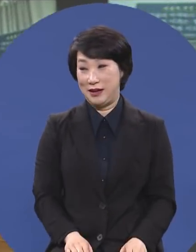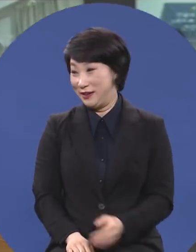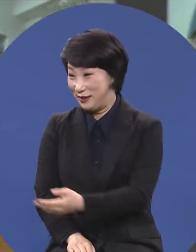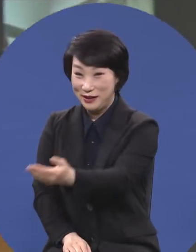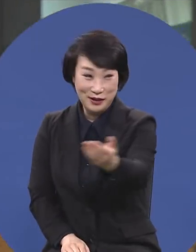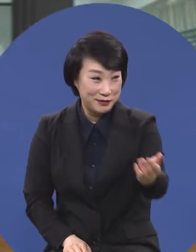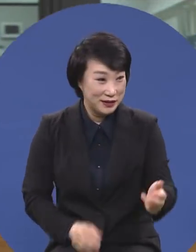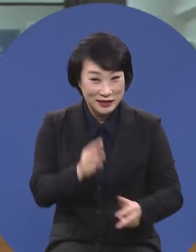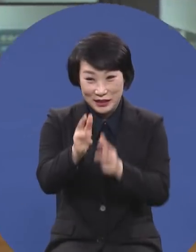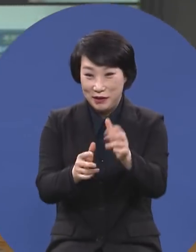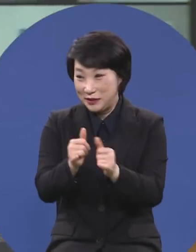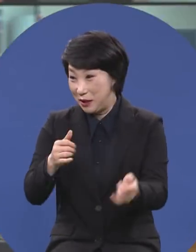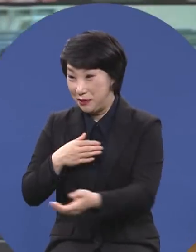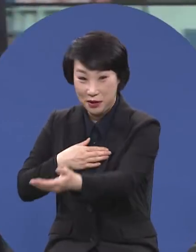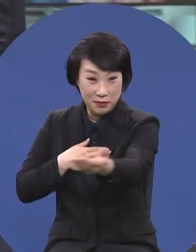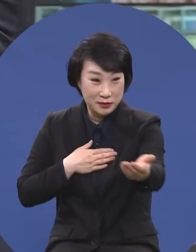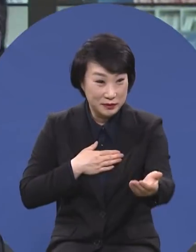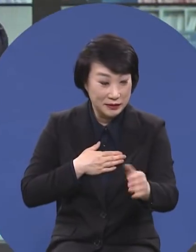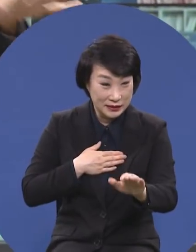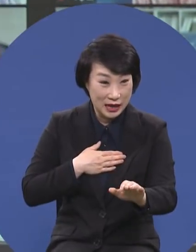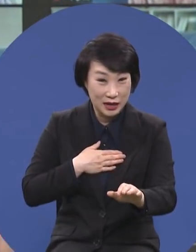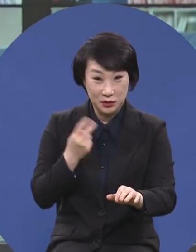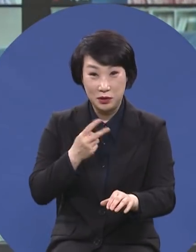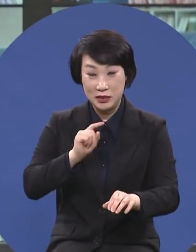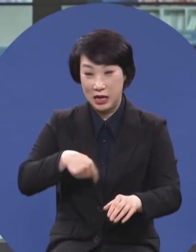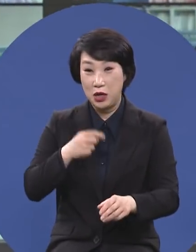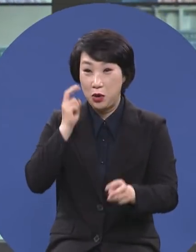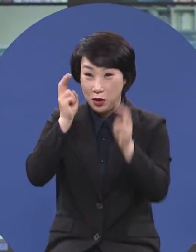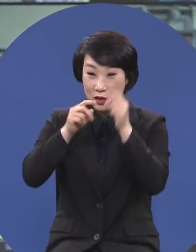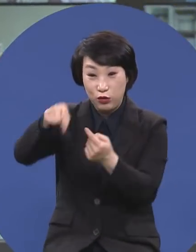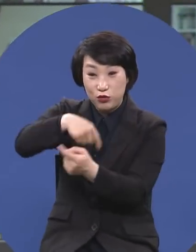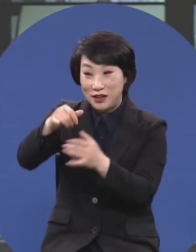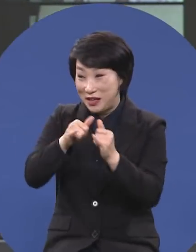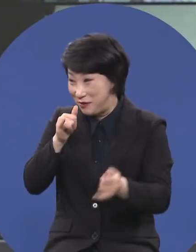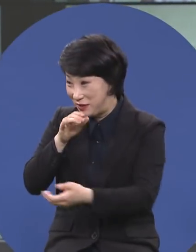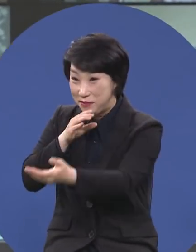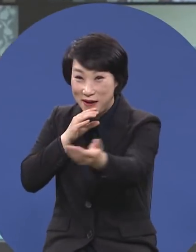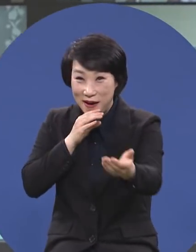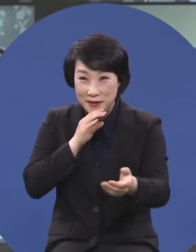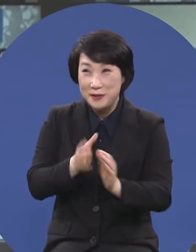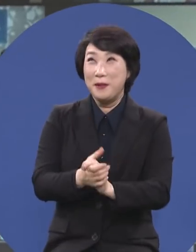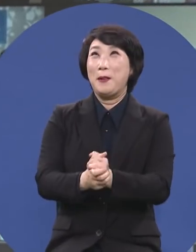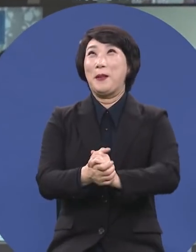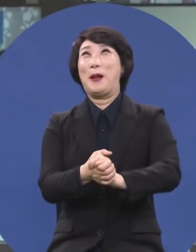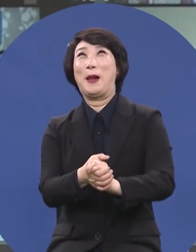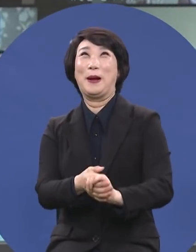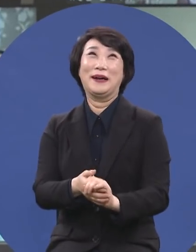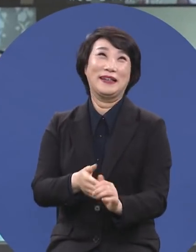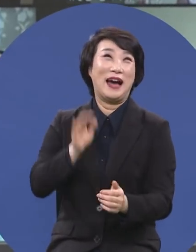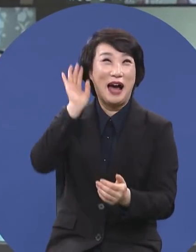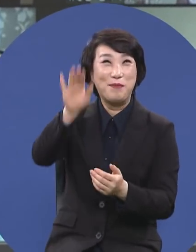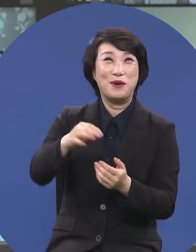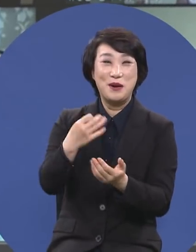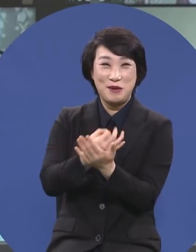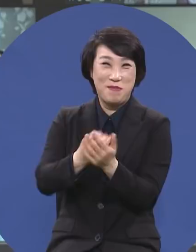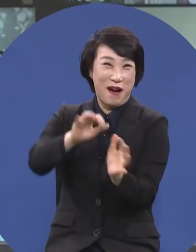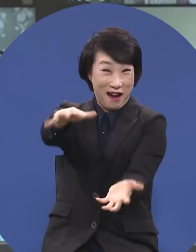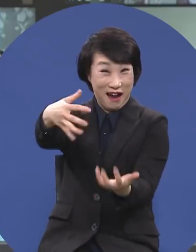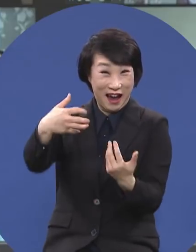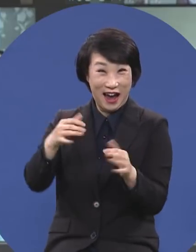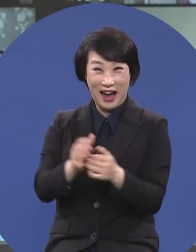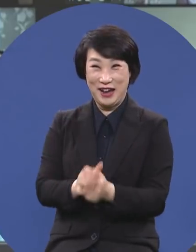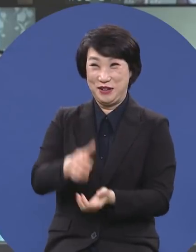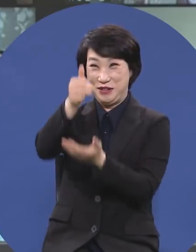여기 사업을 하는 사람이나 이 자기 기업을 하는 사람들, 내가 돈 많이 벌어서